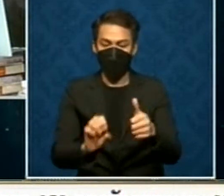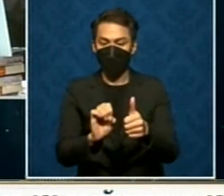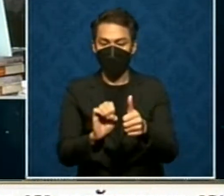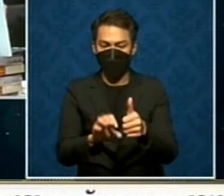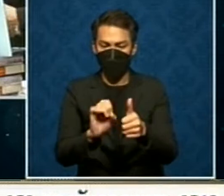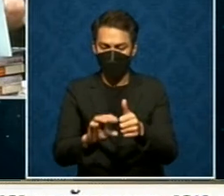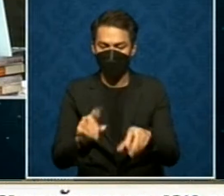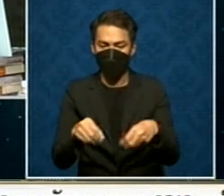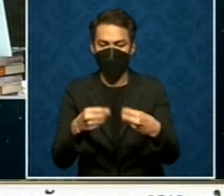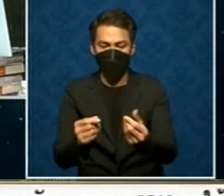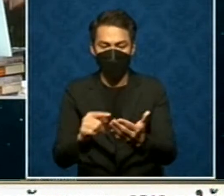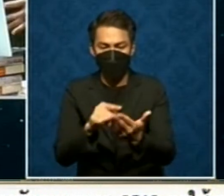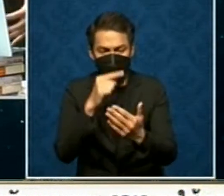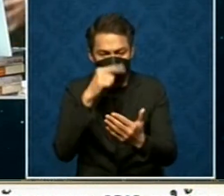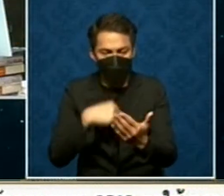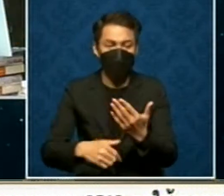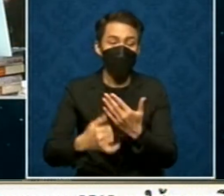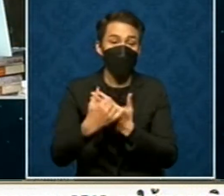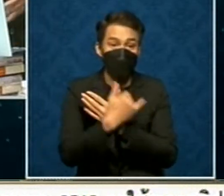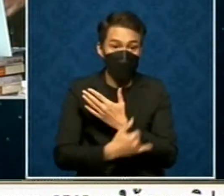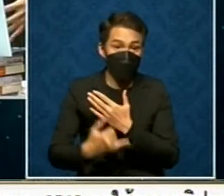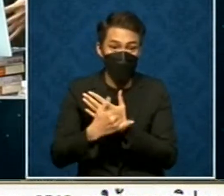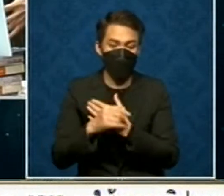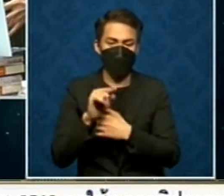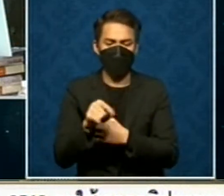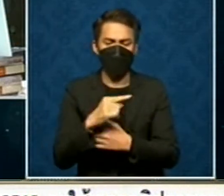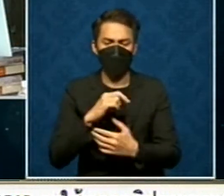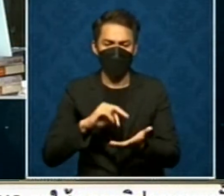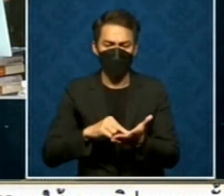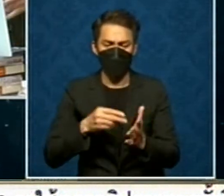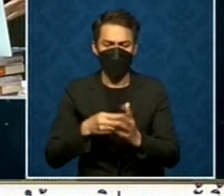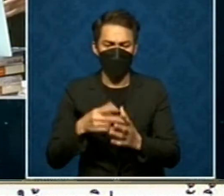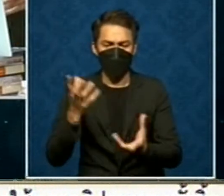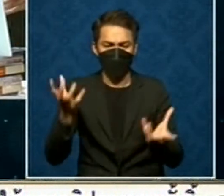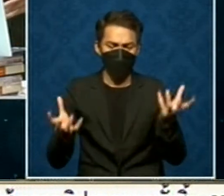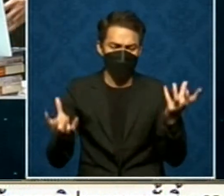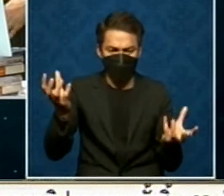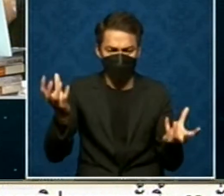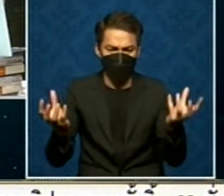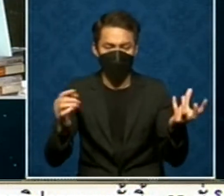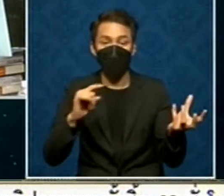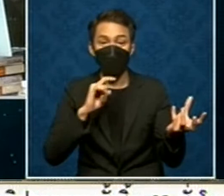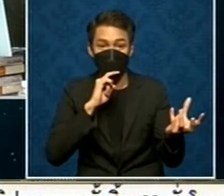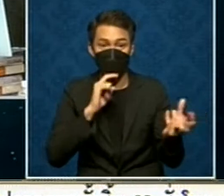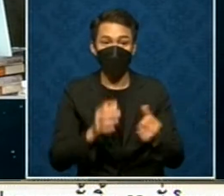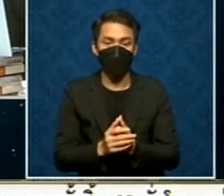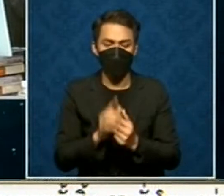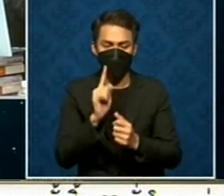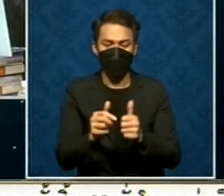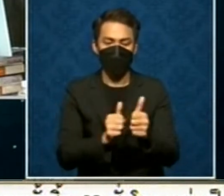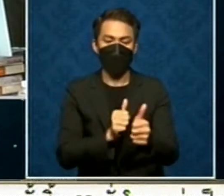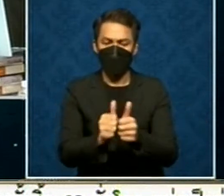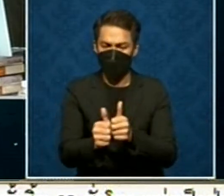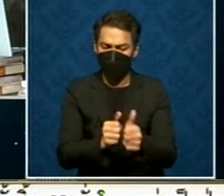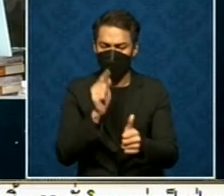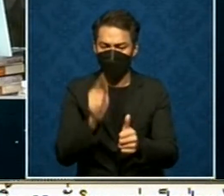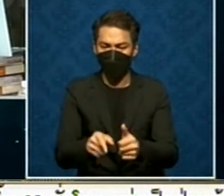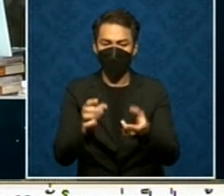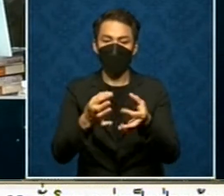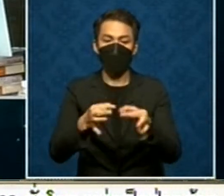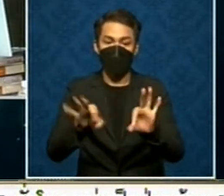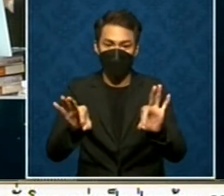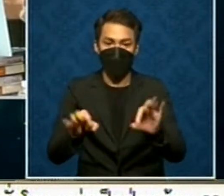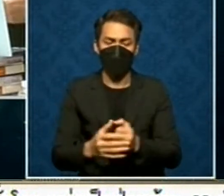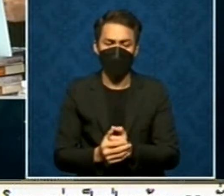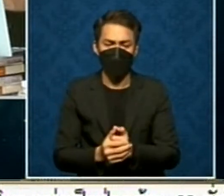มีอนาคตสำหรบกระเศษกรลายย่อยที่ถวงดูราคากับรายใหญ่อยู่ในการแ่งขันที่เสรีและเป็ธรรม